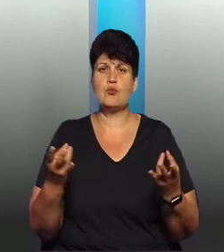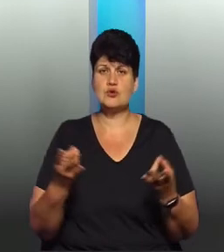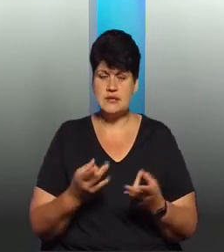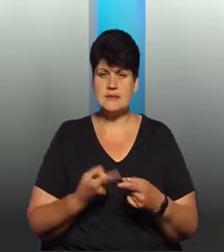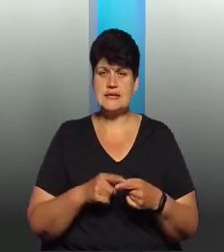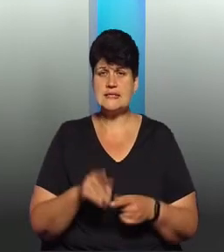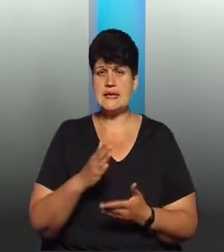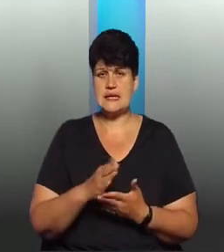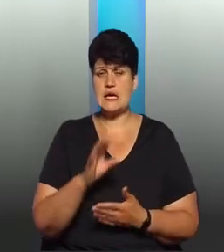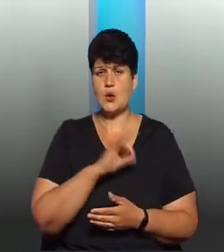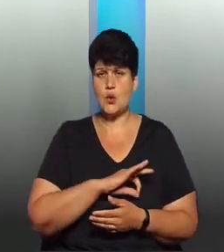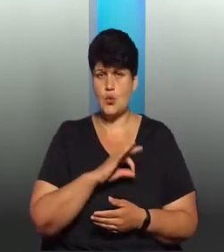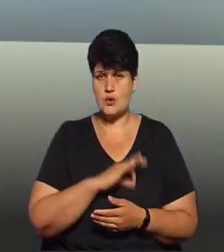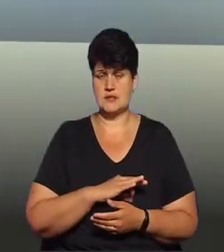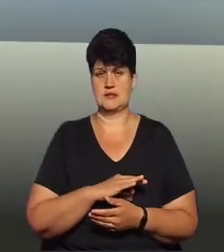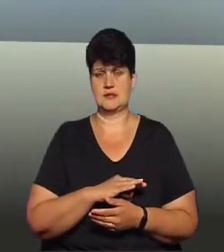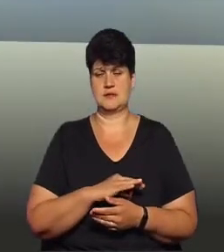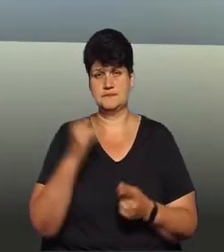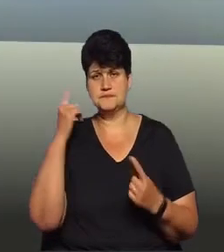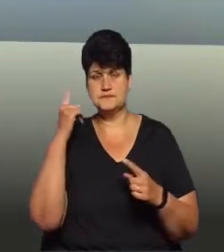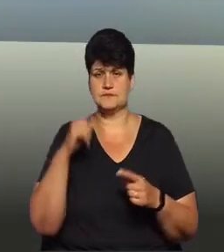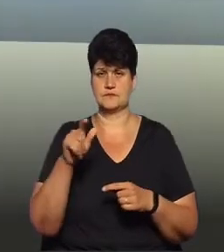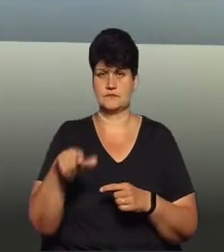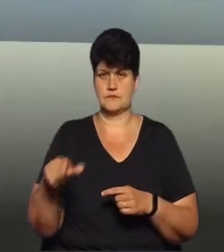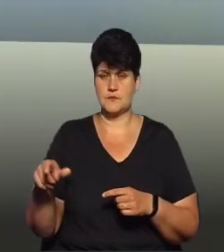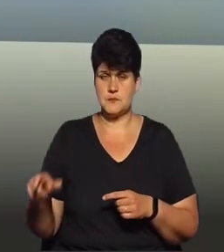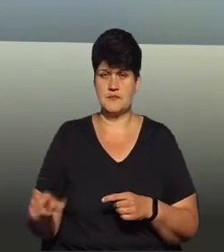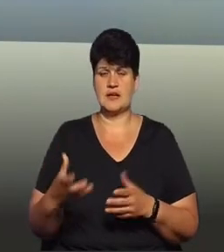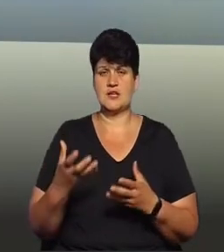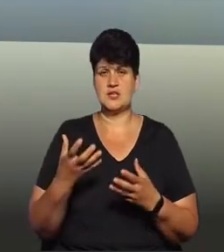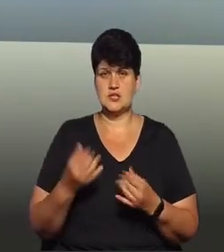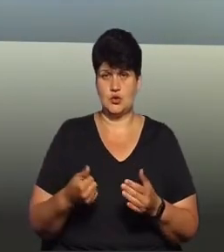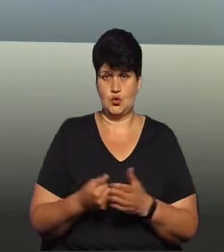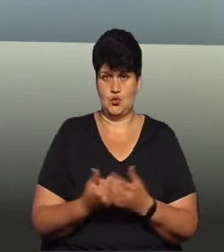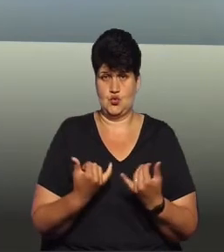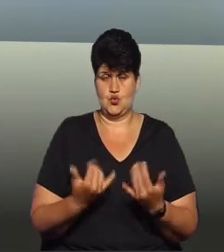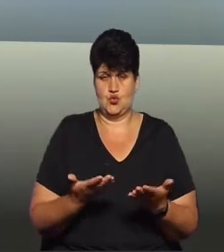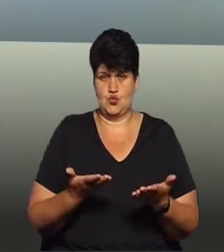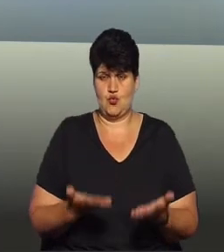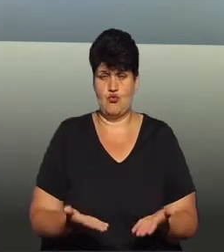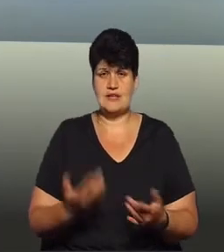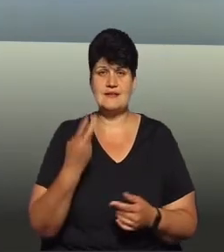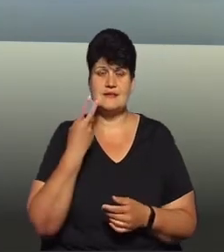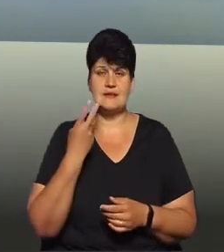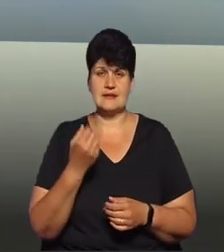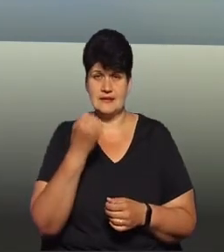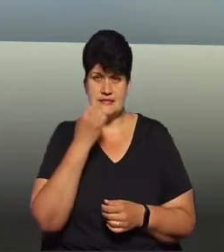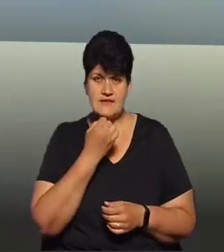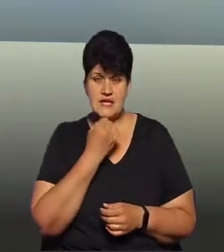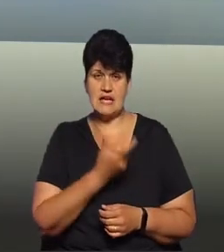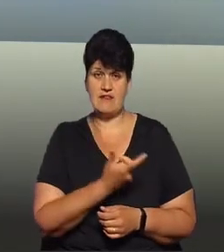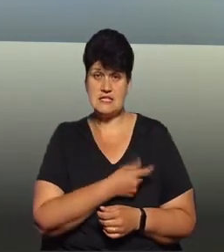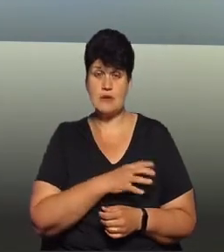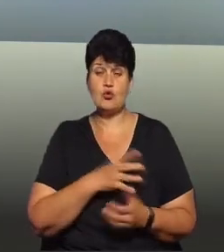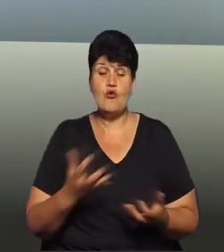людства, починаючи ще з Луї Пастера, і по сьогодні завдяки вакцинації було врятовані, ну, я б сказав, мільйони, якщо